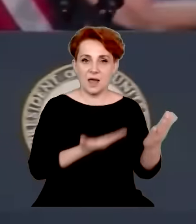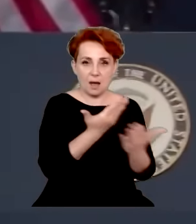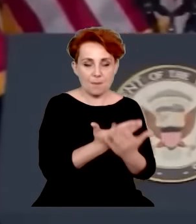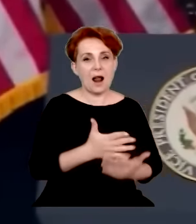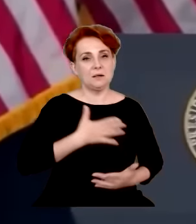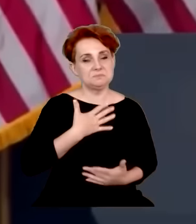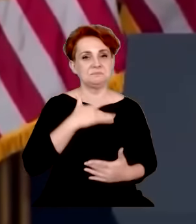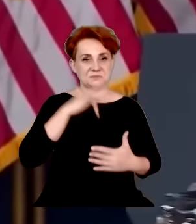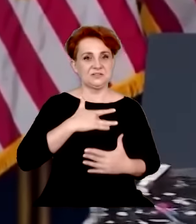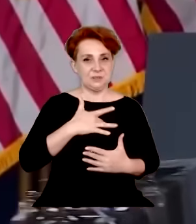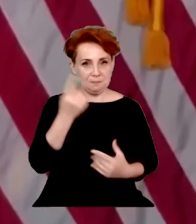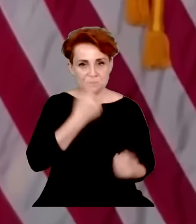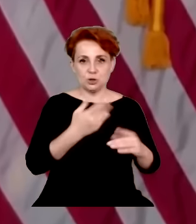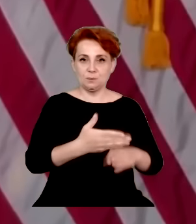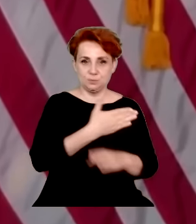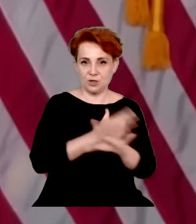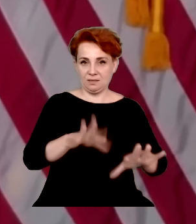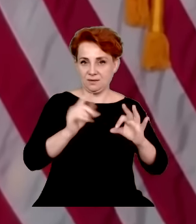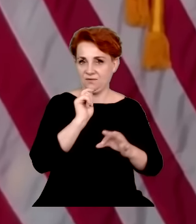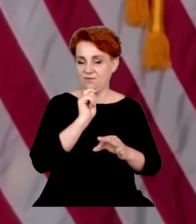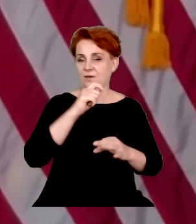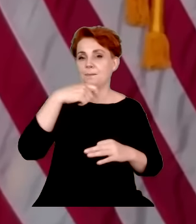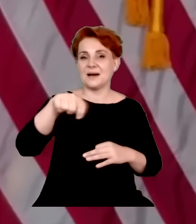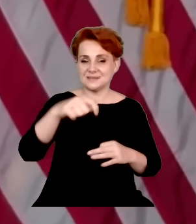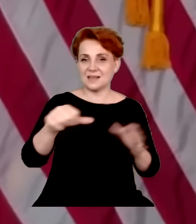przed tegorocznymi wyborami prezydenckimi.